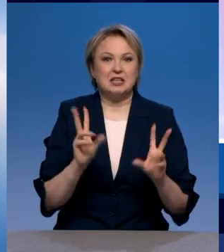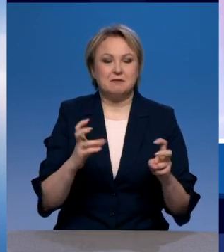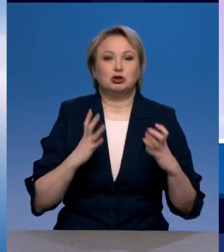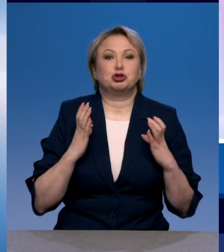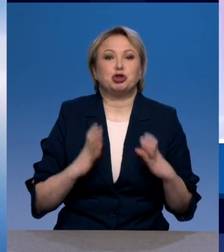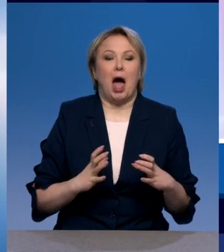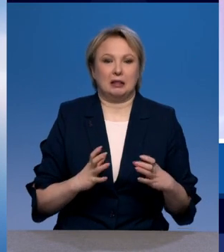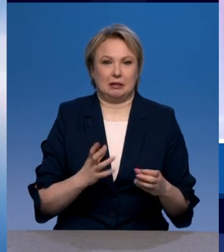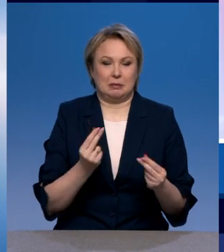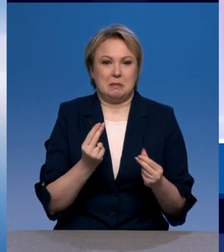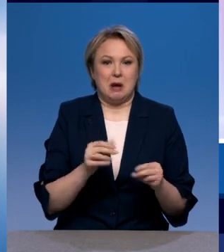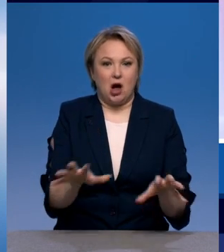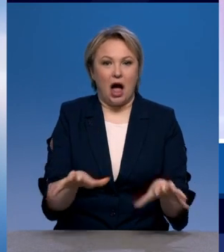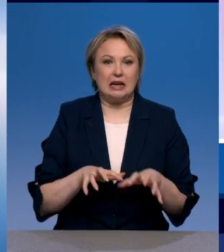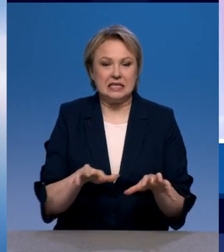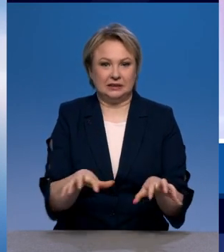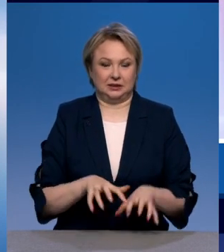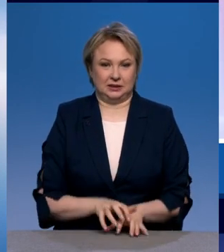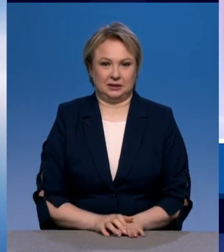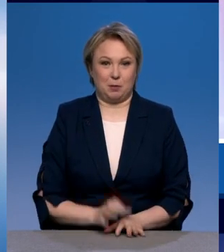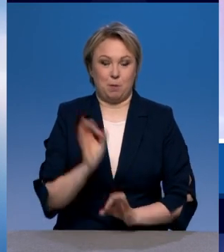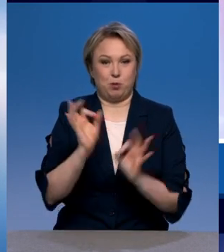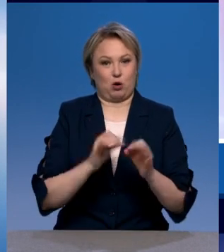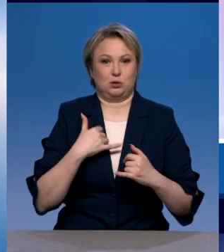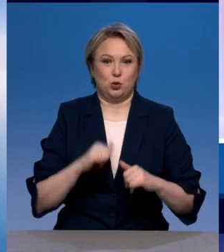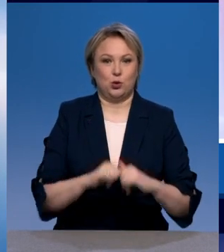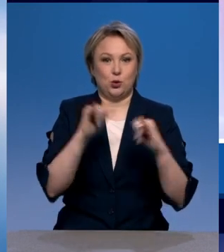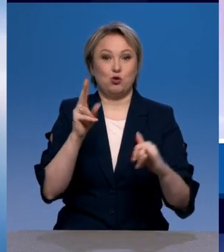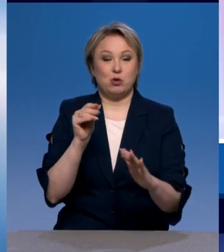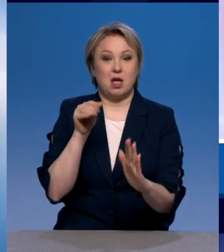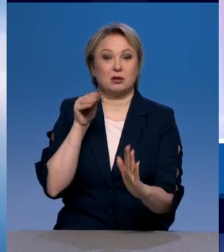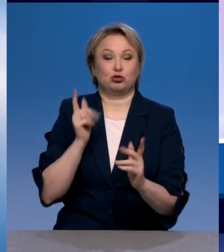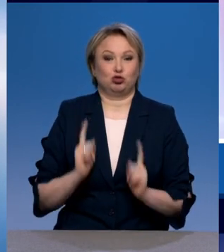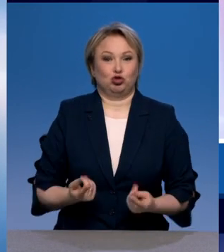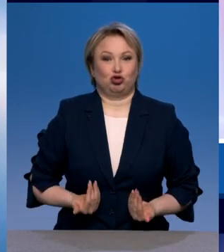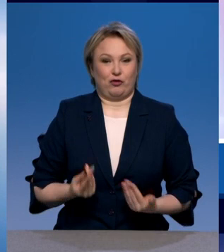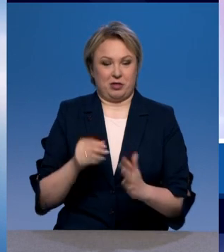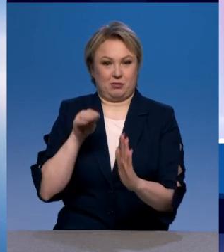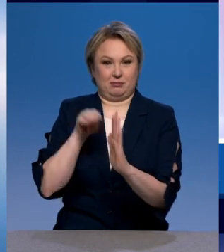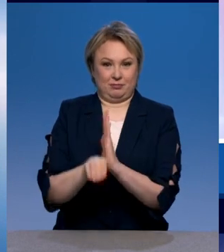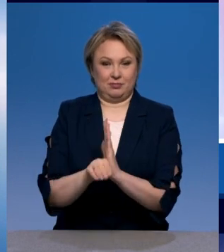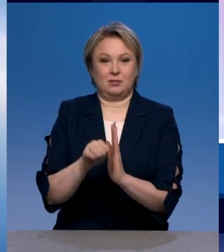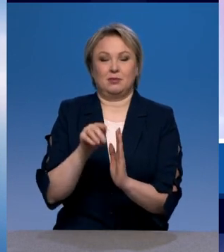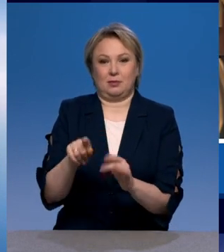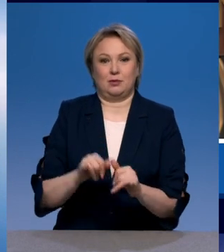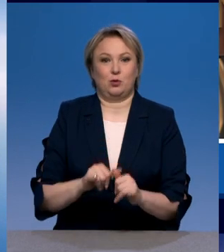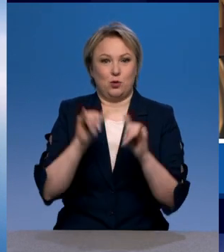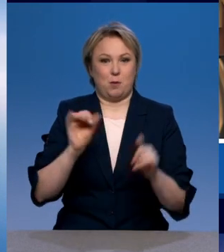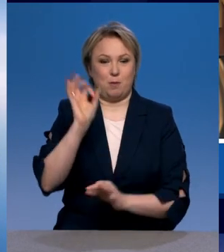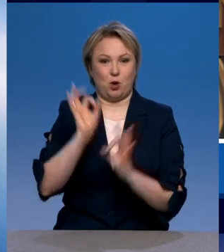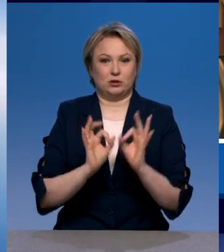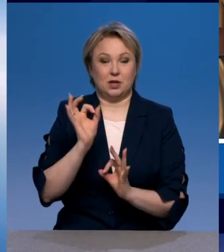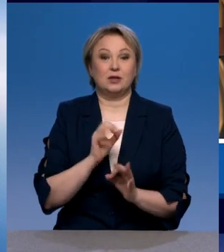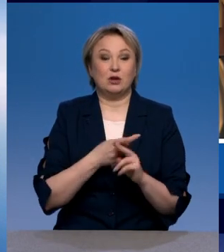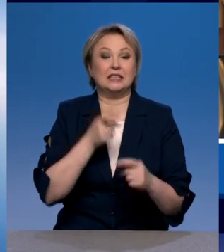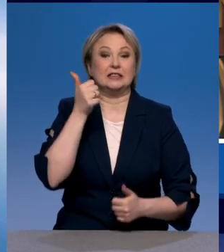такими корыстными. Вот. И поэтому, естественно, в неком таком соревновании, конкуренции с